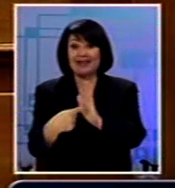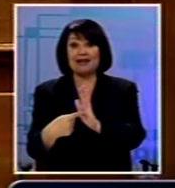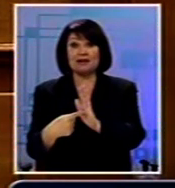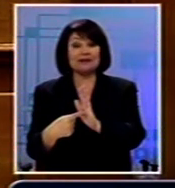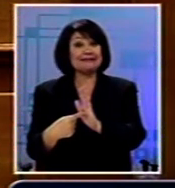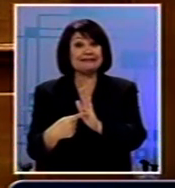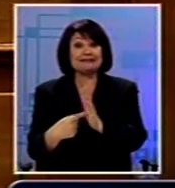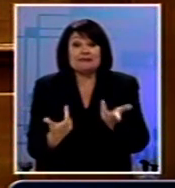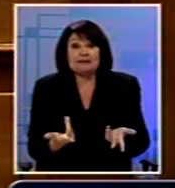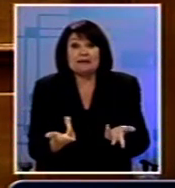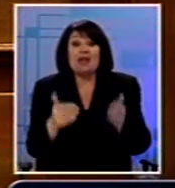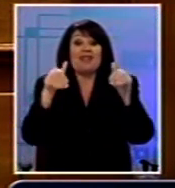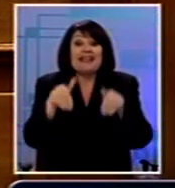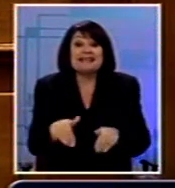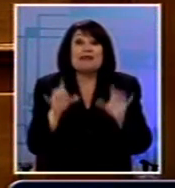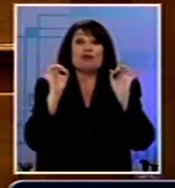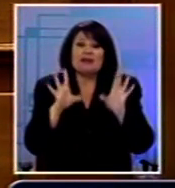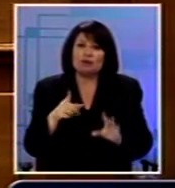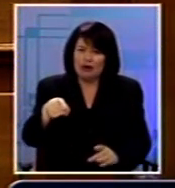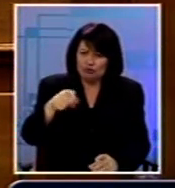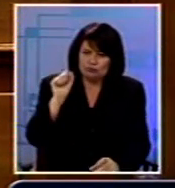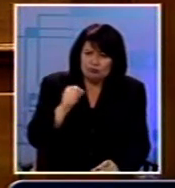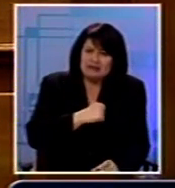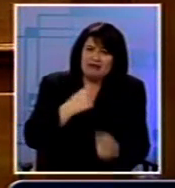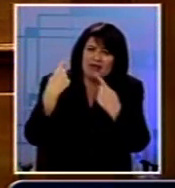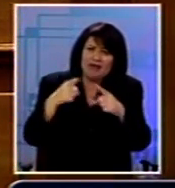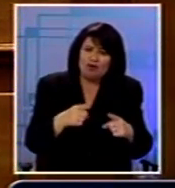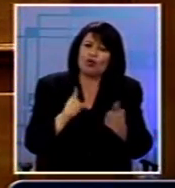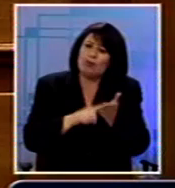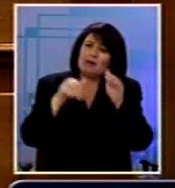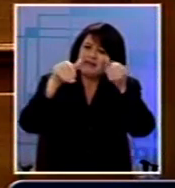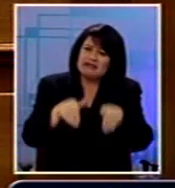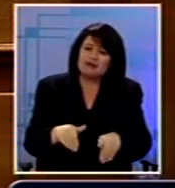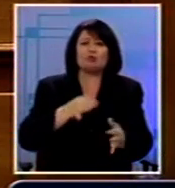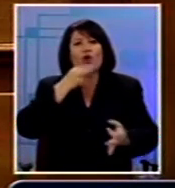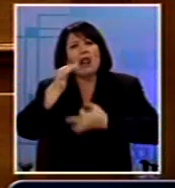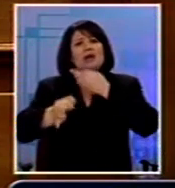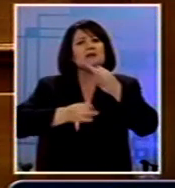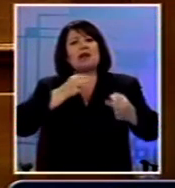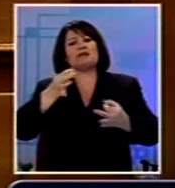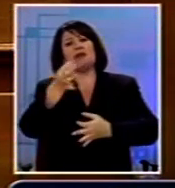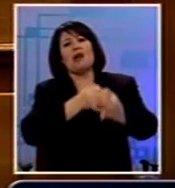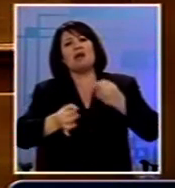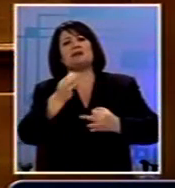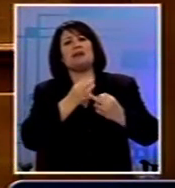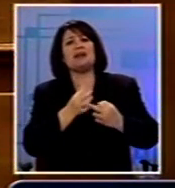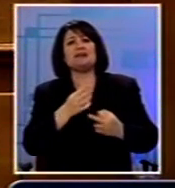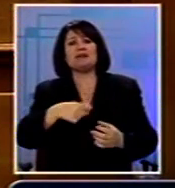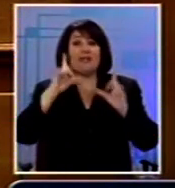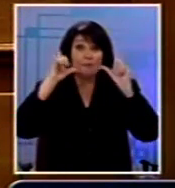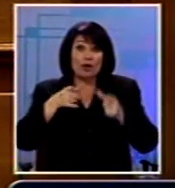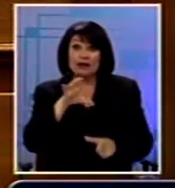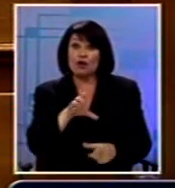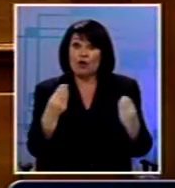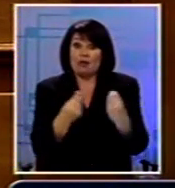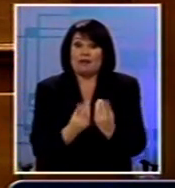ανθρώπων που δεν σέβονται την αντίθετη άποψη. Γιατί λέτε κατά καιρούς πράγματα που δεν ακούγονται σε καμιά δημοκρατική